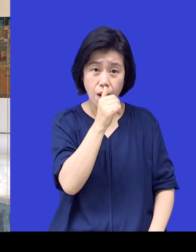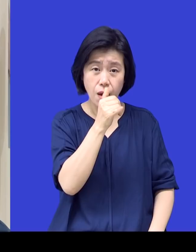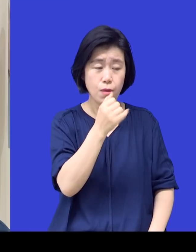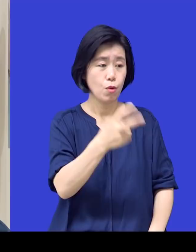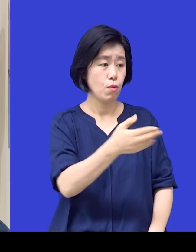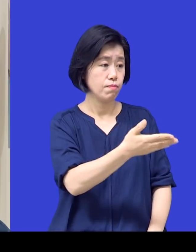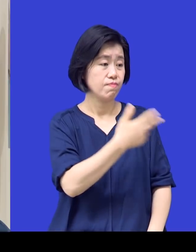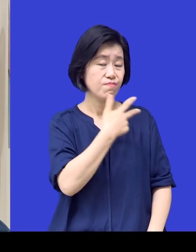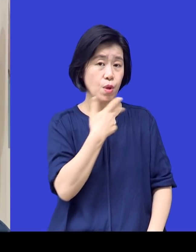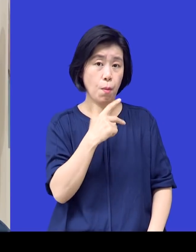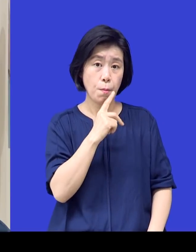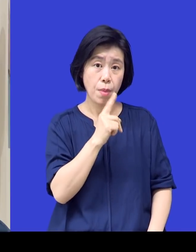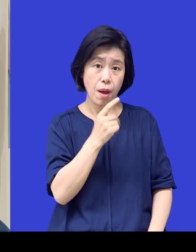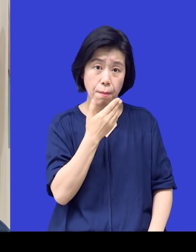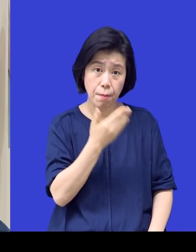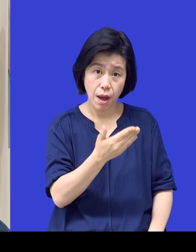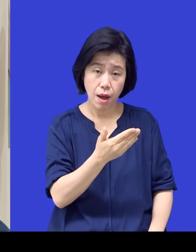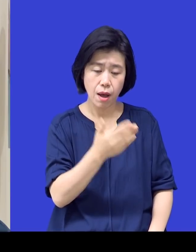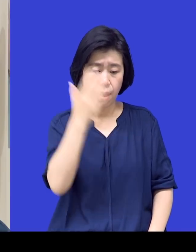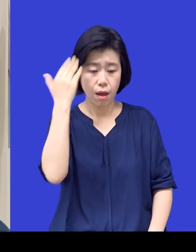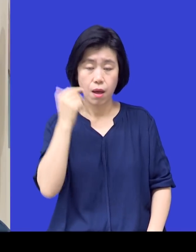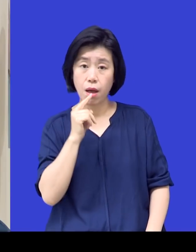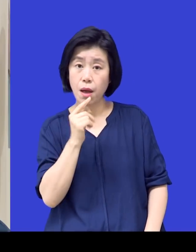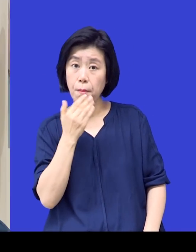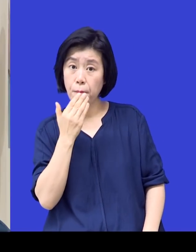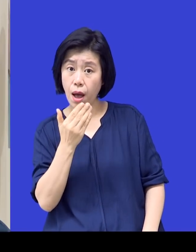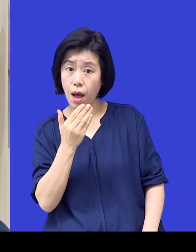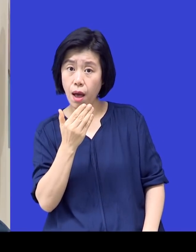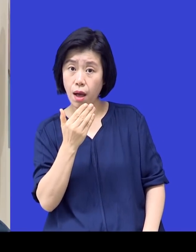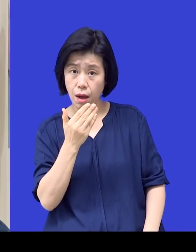이중문화권에 당신이 꼭 그렇게